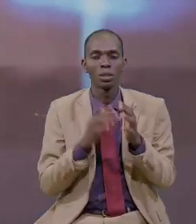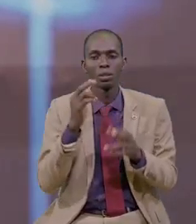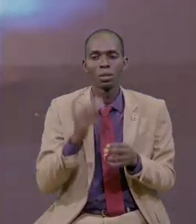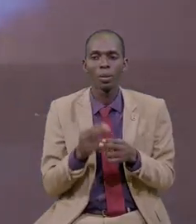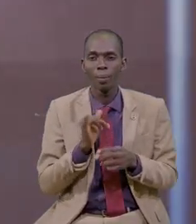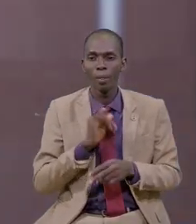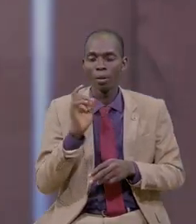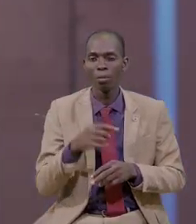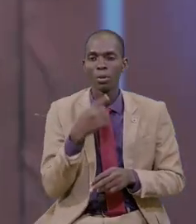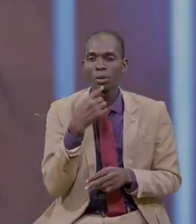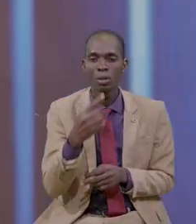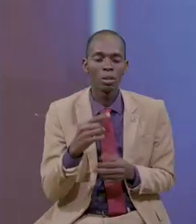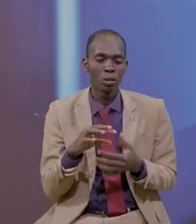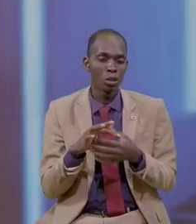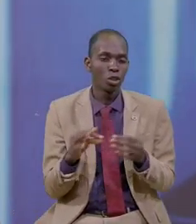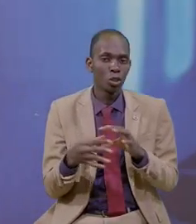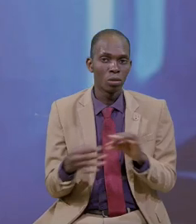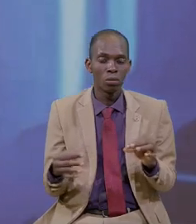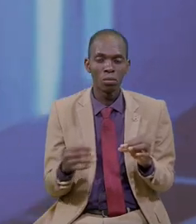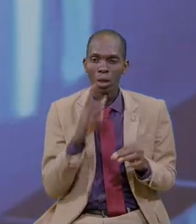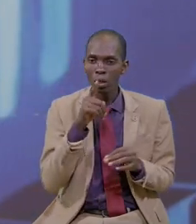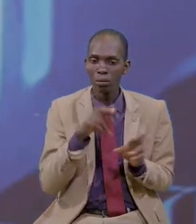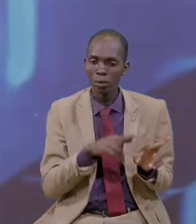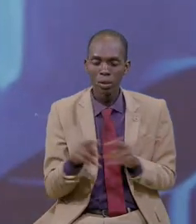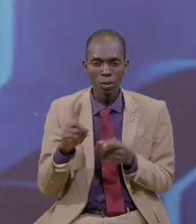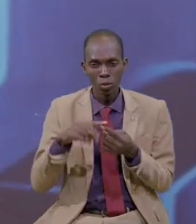Je dois vous dire des histoires, raconter des histoires. Est-ce que vous êtes prêts?